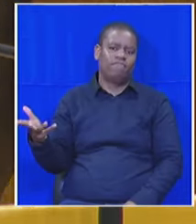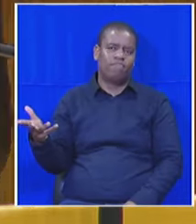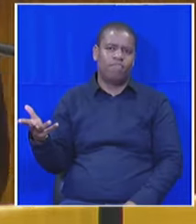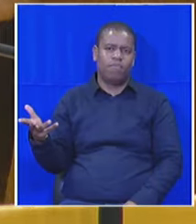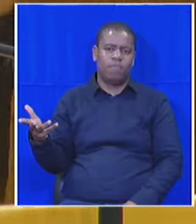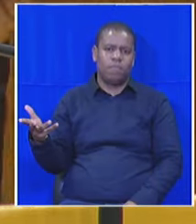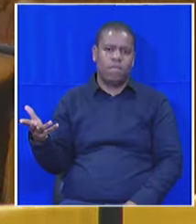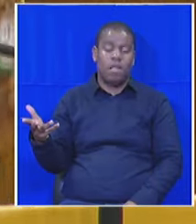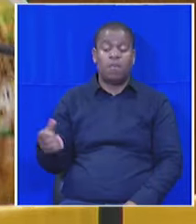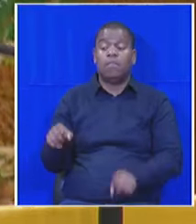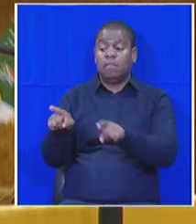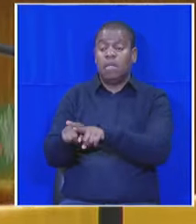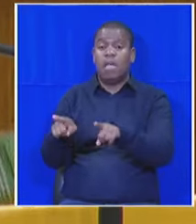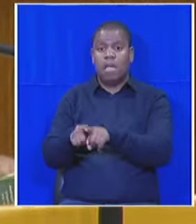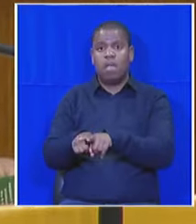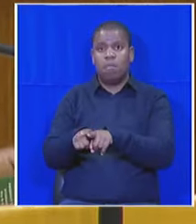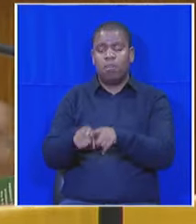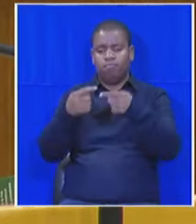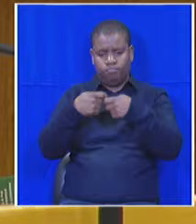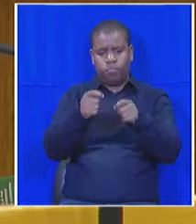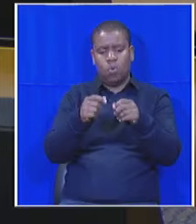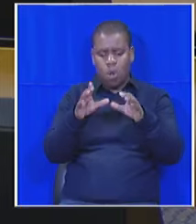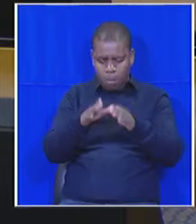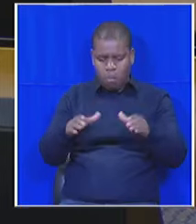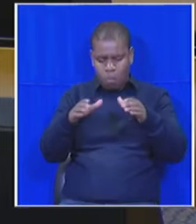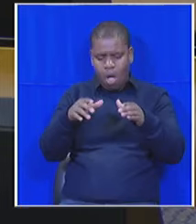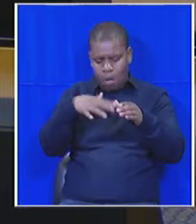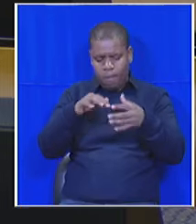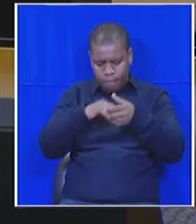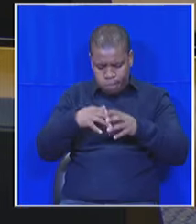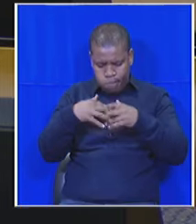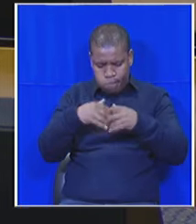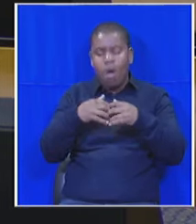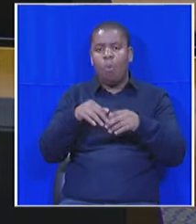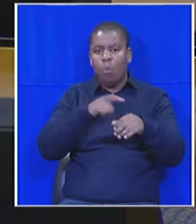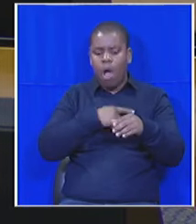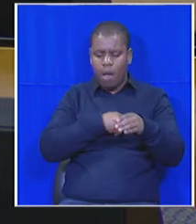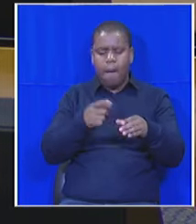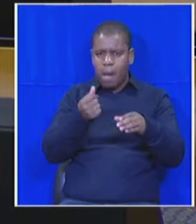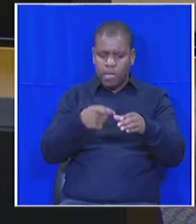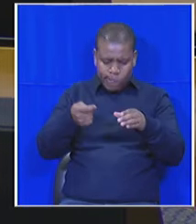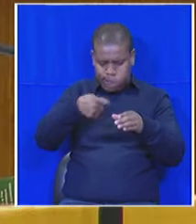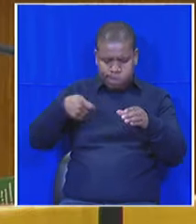aba imali jikeleze kumuntu omnyama wase South Africa.